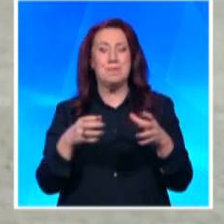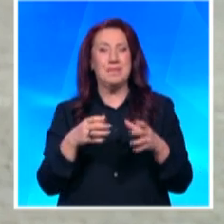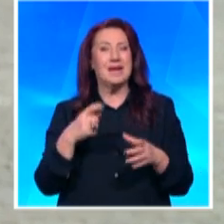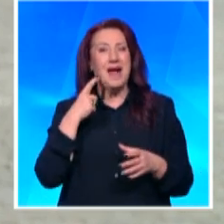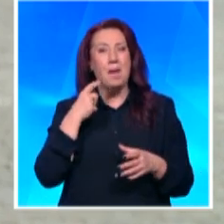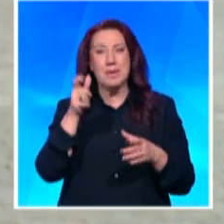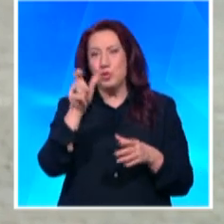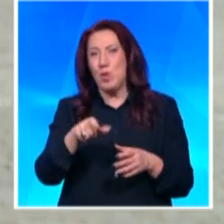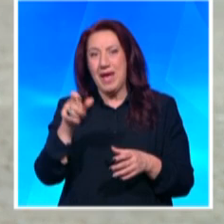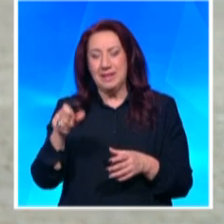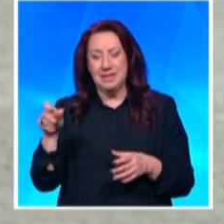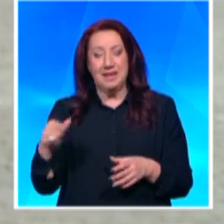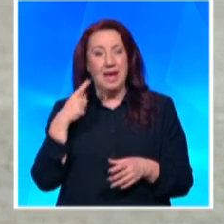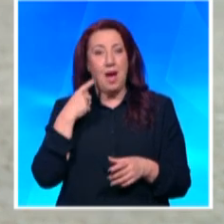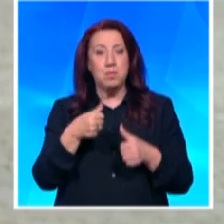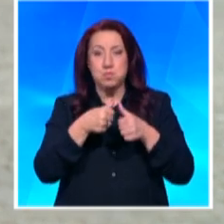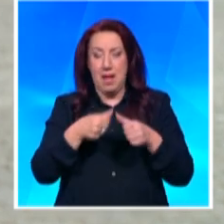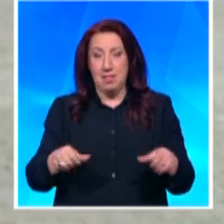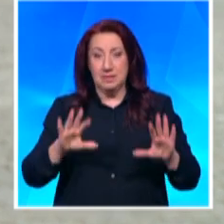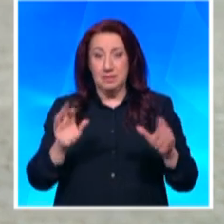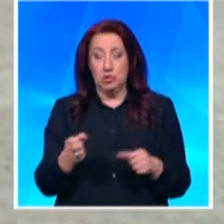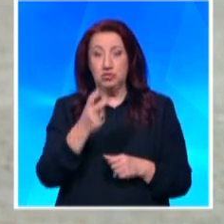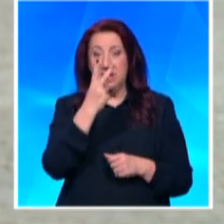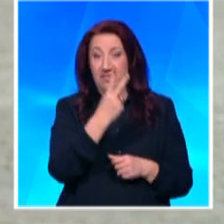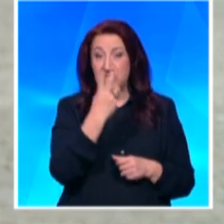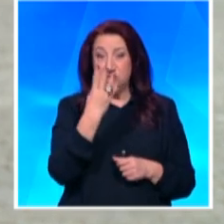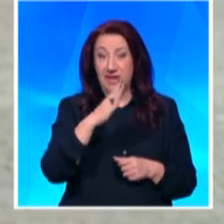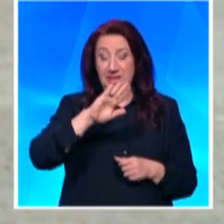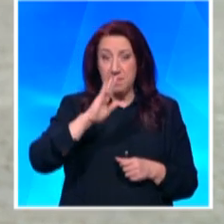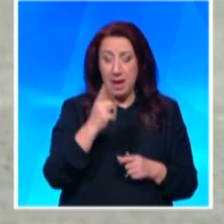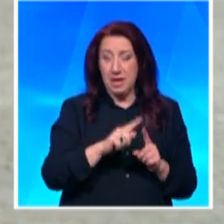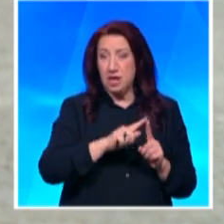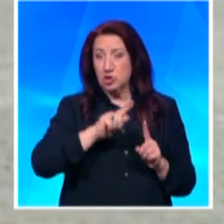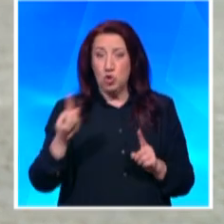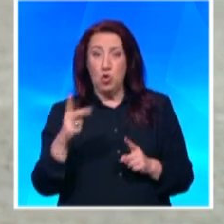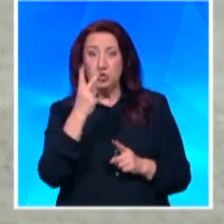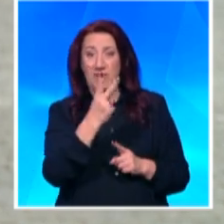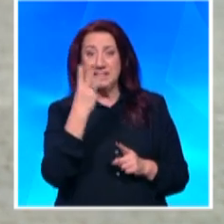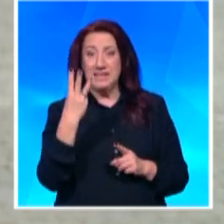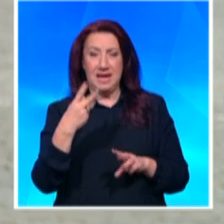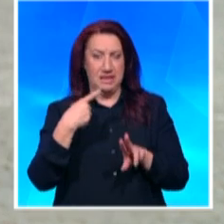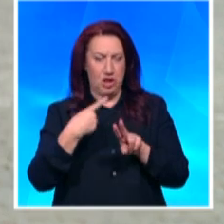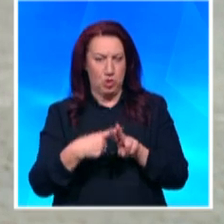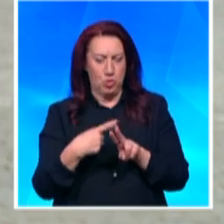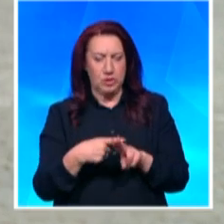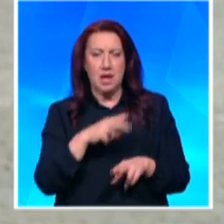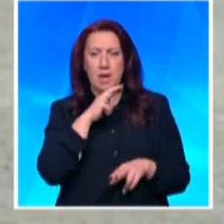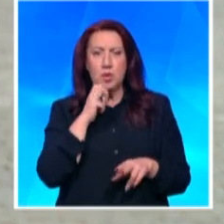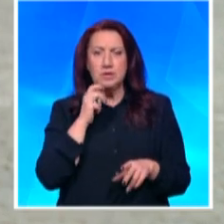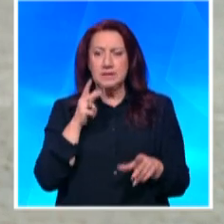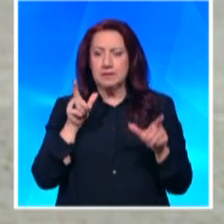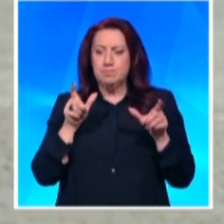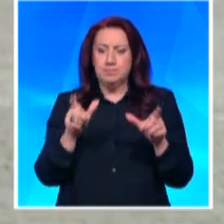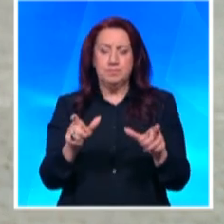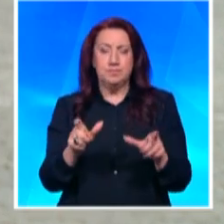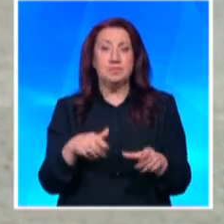21 май и ще продължат повече от месец до 23 юни. А полицията ще следи за поведението тук пред храма, около